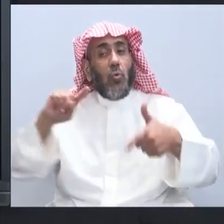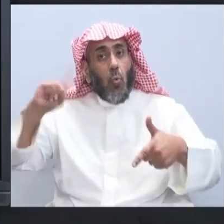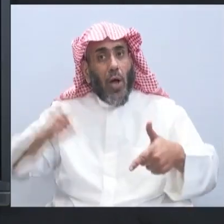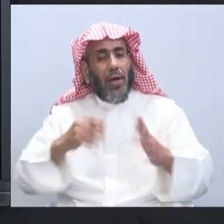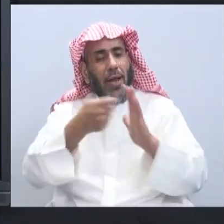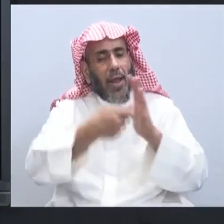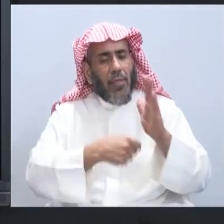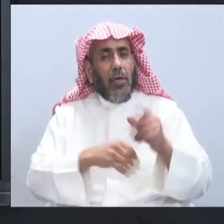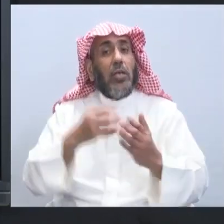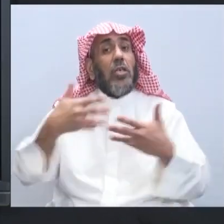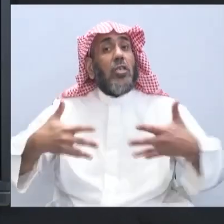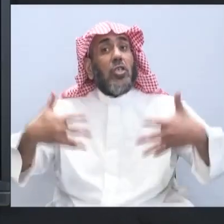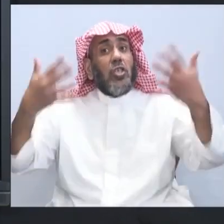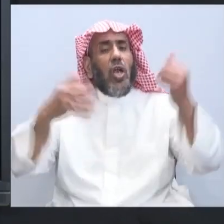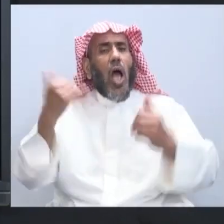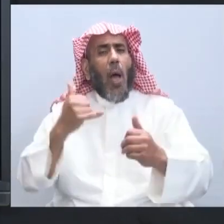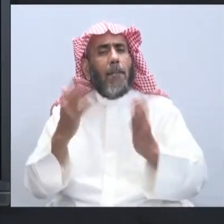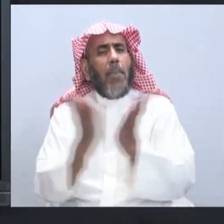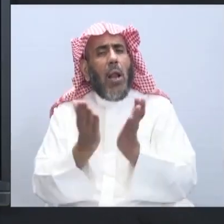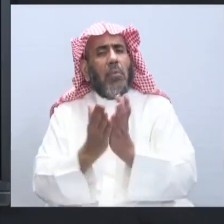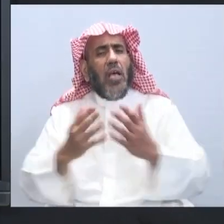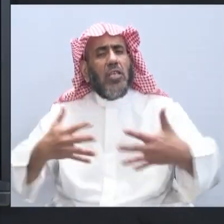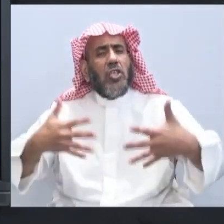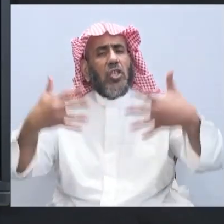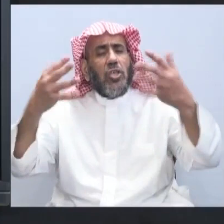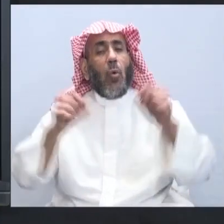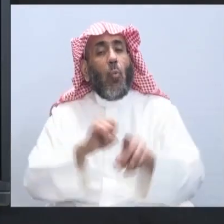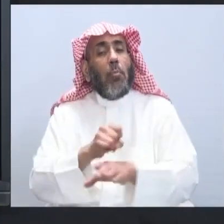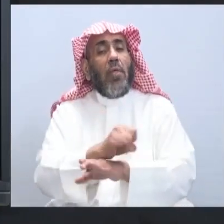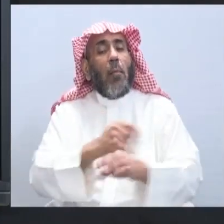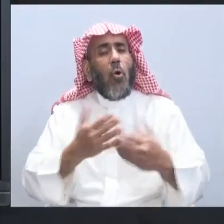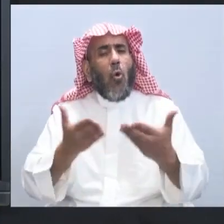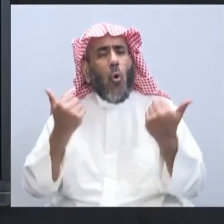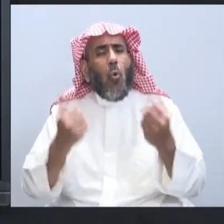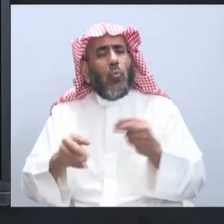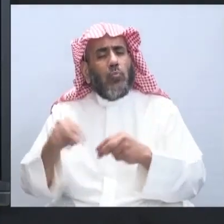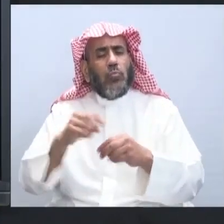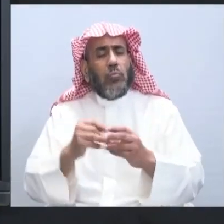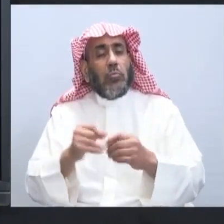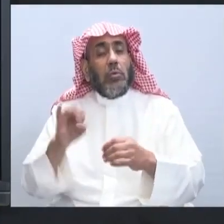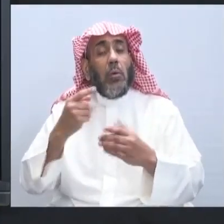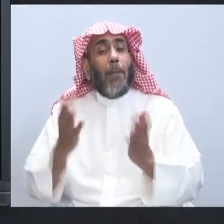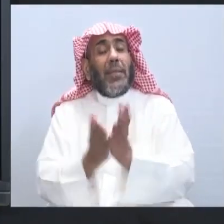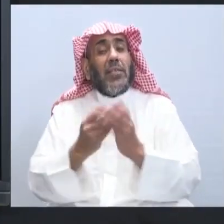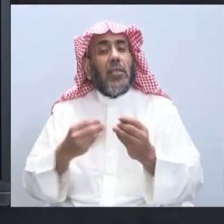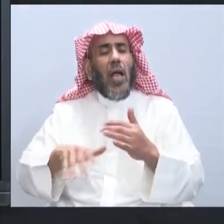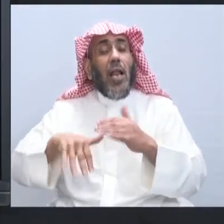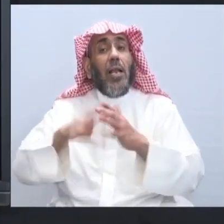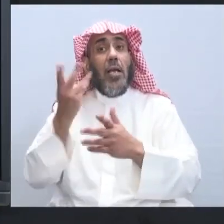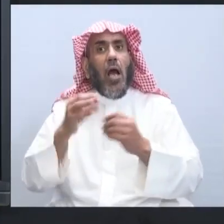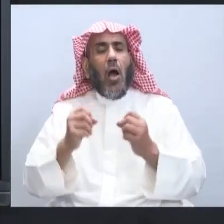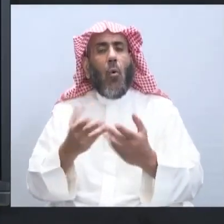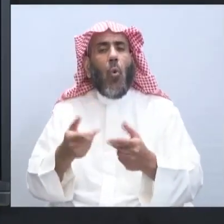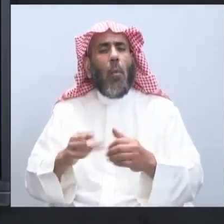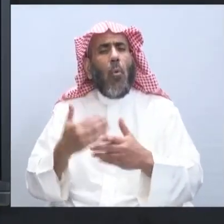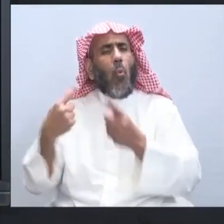بالشعر وعرفنا اهم المدارس الشعريه او المذاهب التي ظهرت وعاده الادب منها مدرسه الاحياء والبعث في عوده الادب